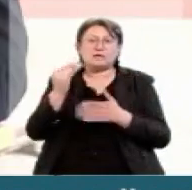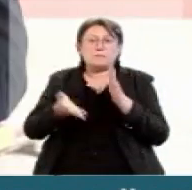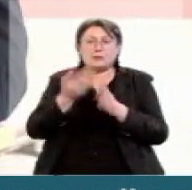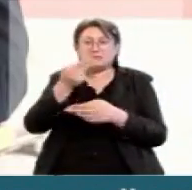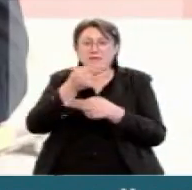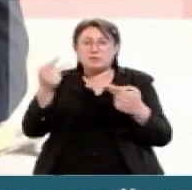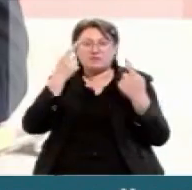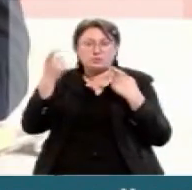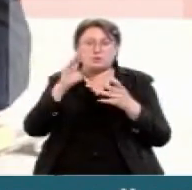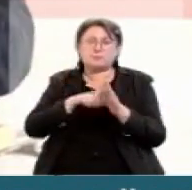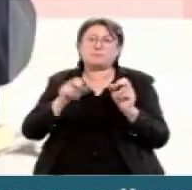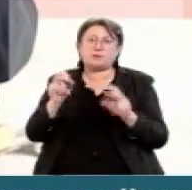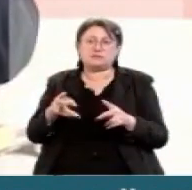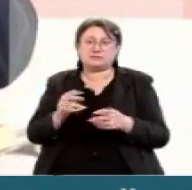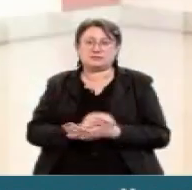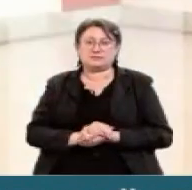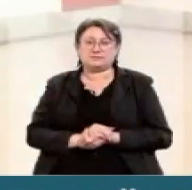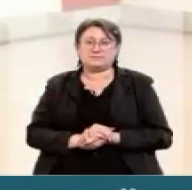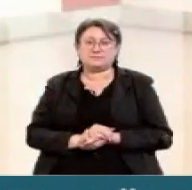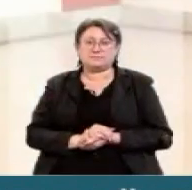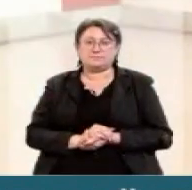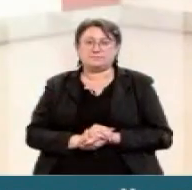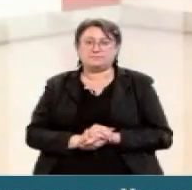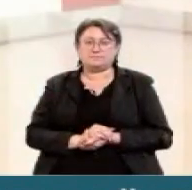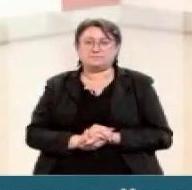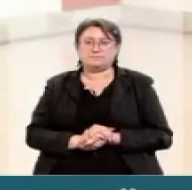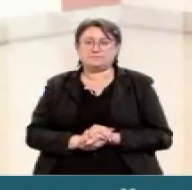тема информационной безопасности.